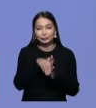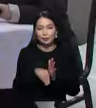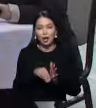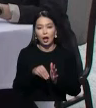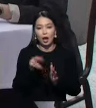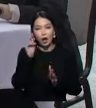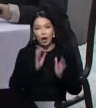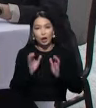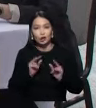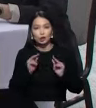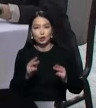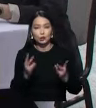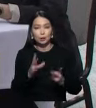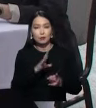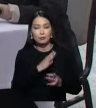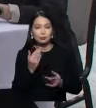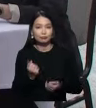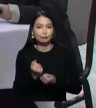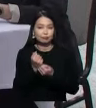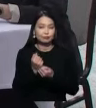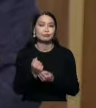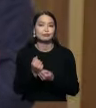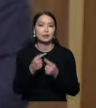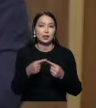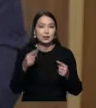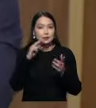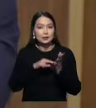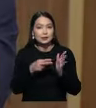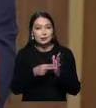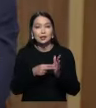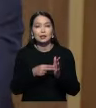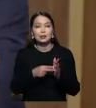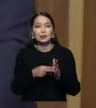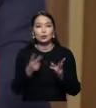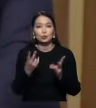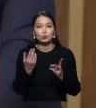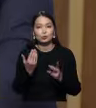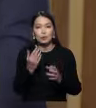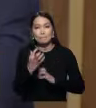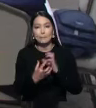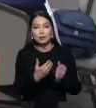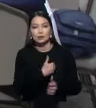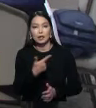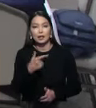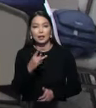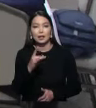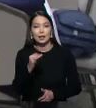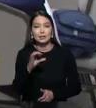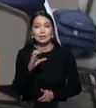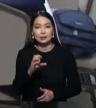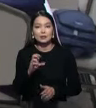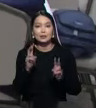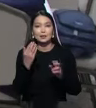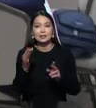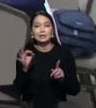честности. Были и мотивационные сессии. Кроме того, представили опыт имплементации международной инициативы «Грейс». Ее цель – создание